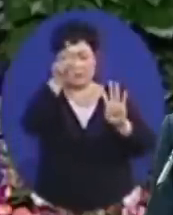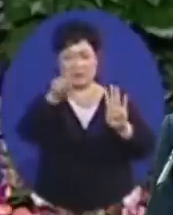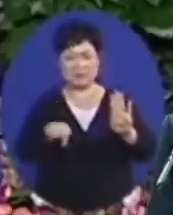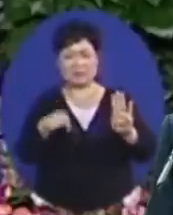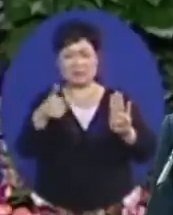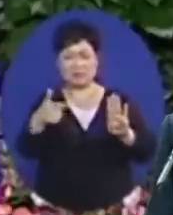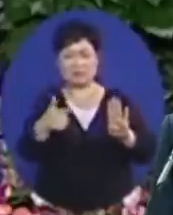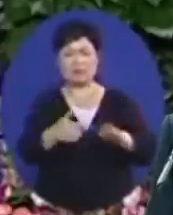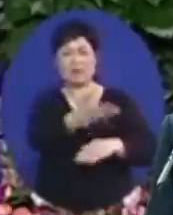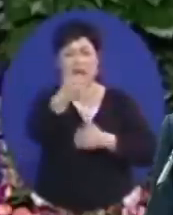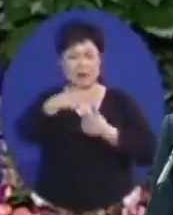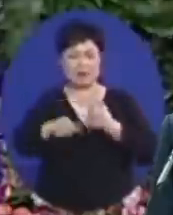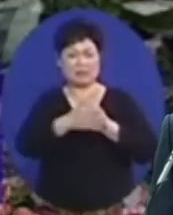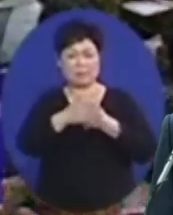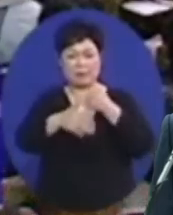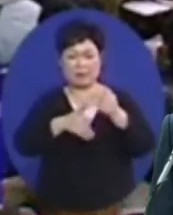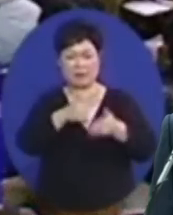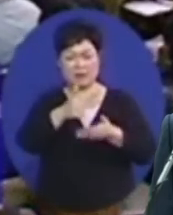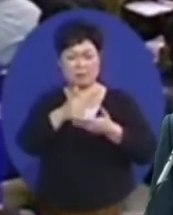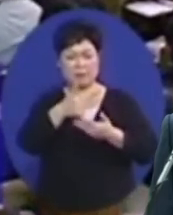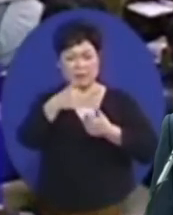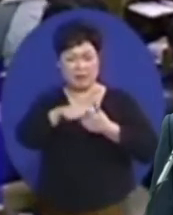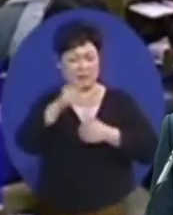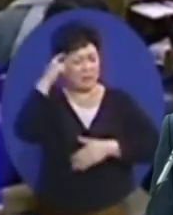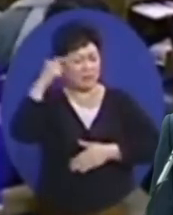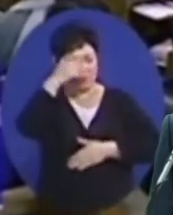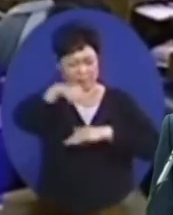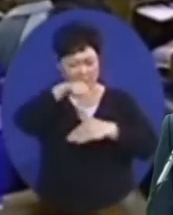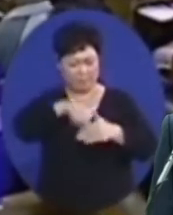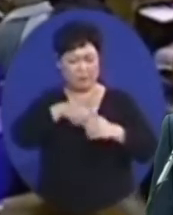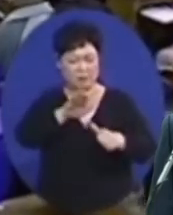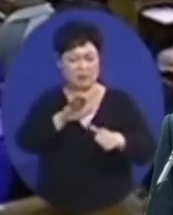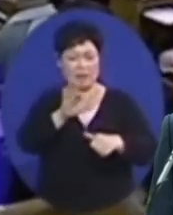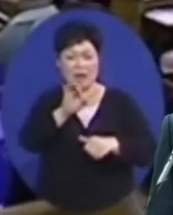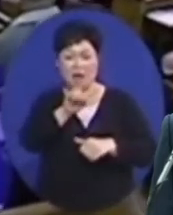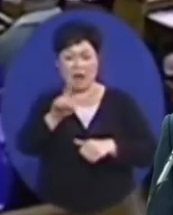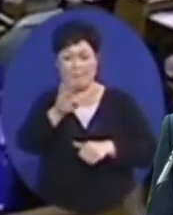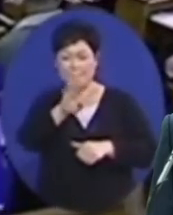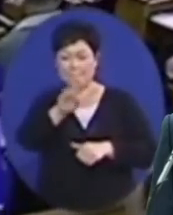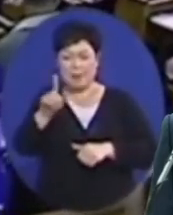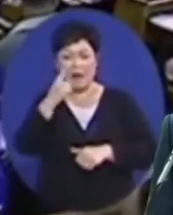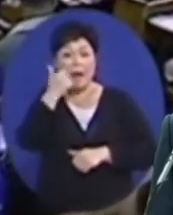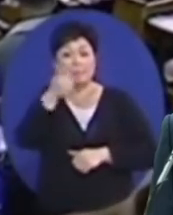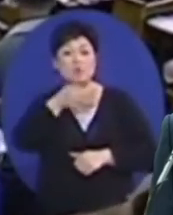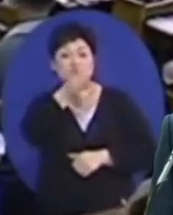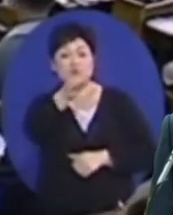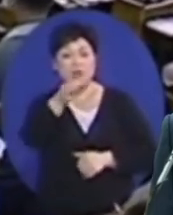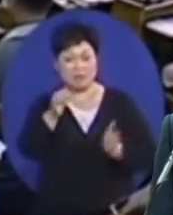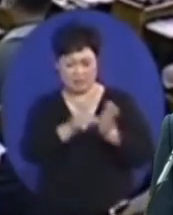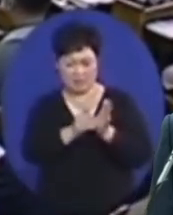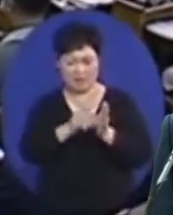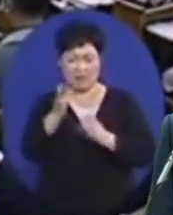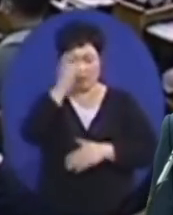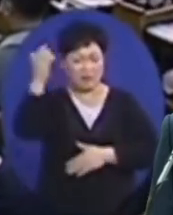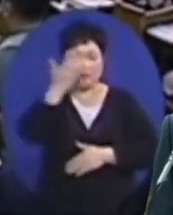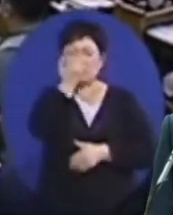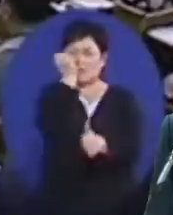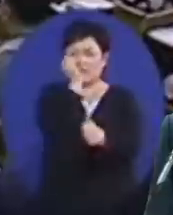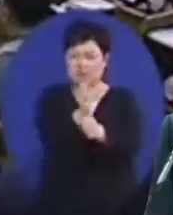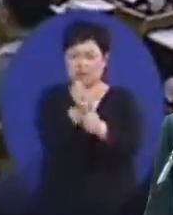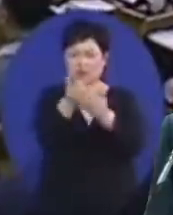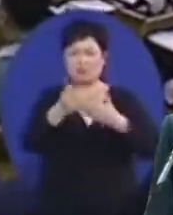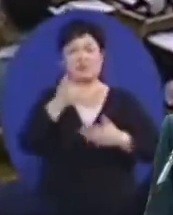아들임으로 아들의 영을 우리 마음 가운데 보내서 아빠 아버지라 부르게 하시는 일, 성령의 인을 쳐주신